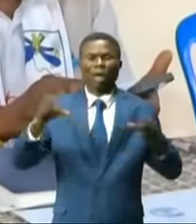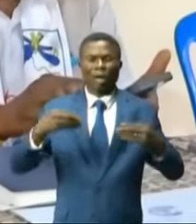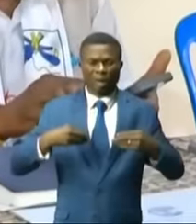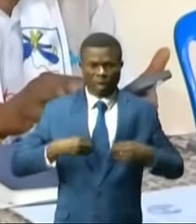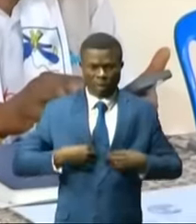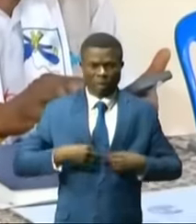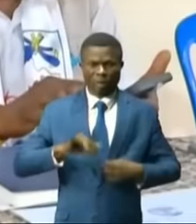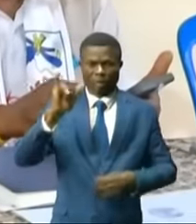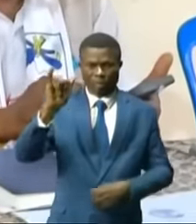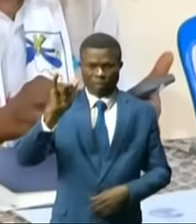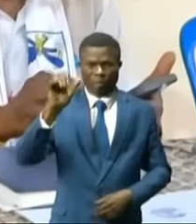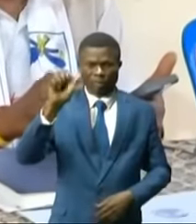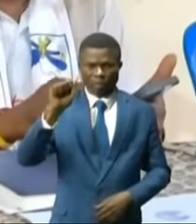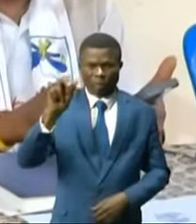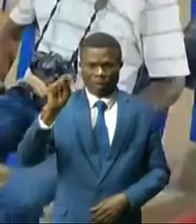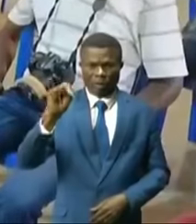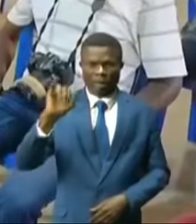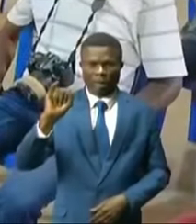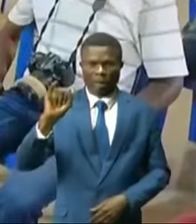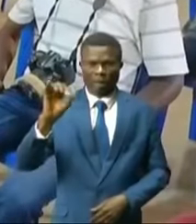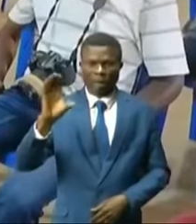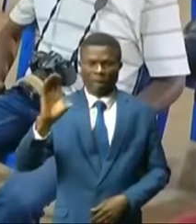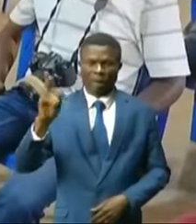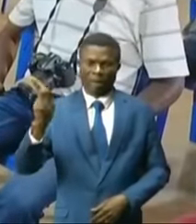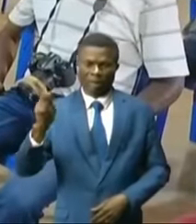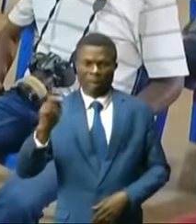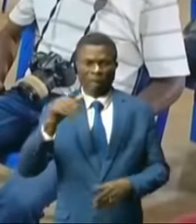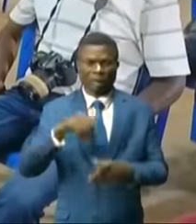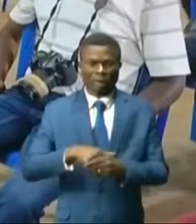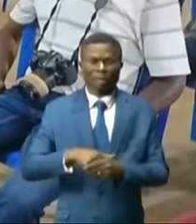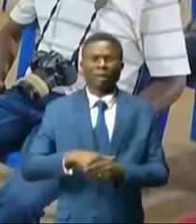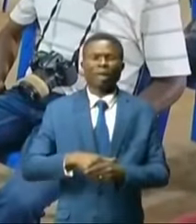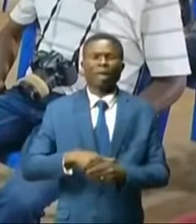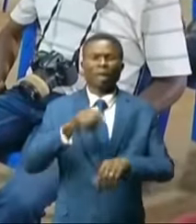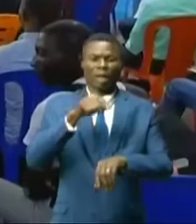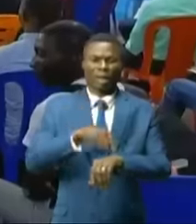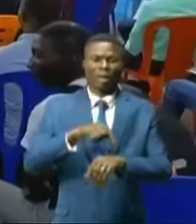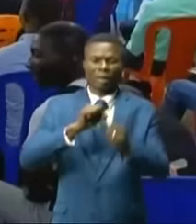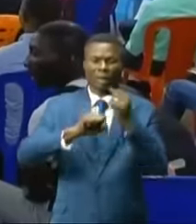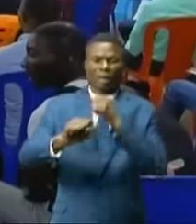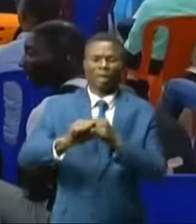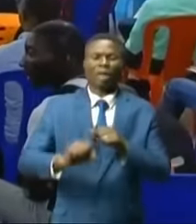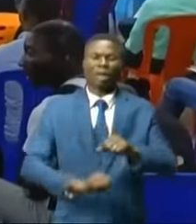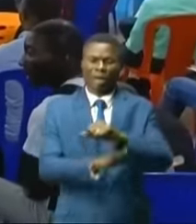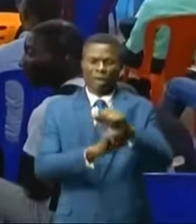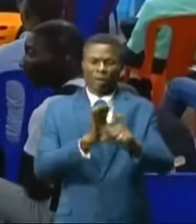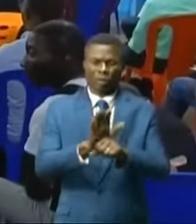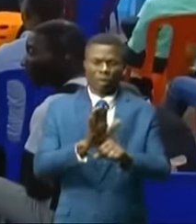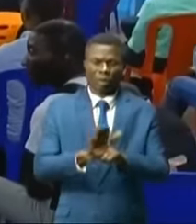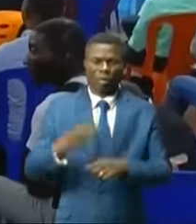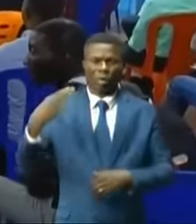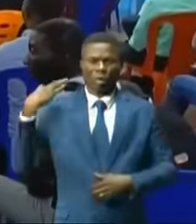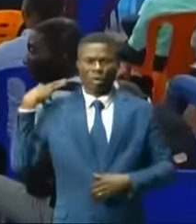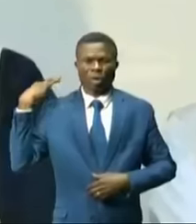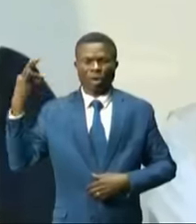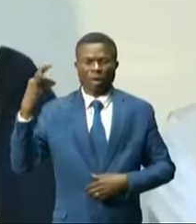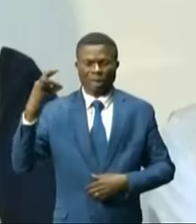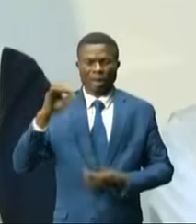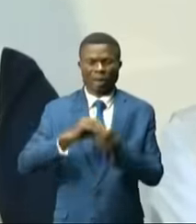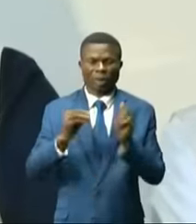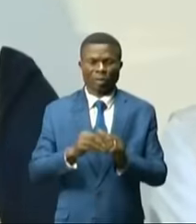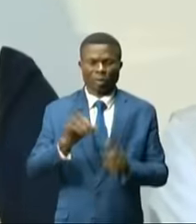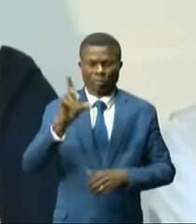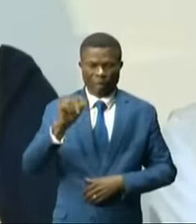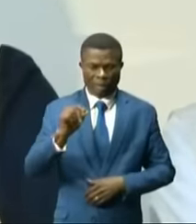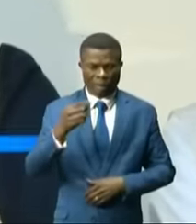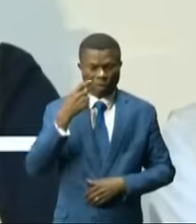côtés de Yannick Luntadila, chargé de terrain Congo central, dans cette même équipe de campagne du candidat numéro 20. Vous avez vu avec quelle rapidité le